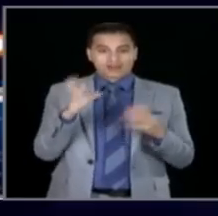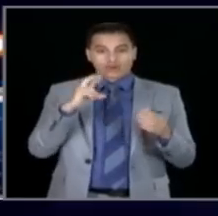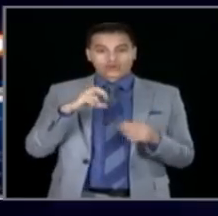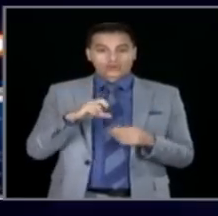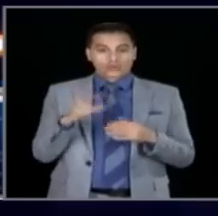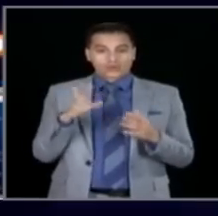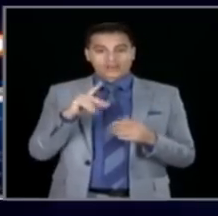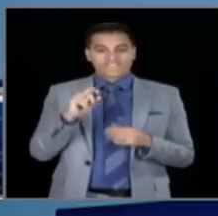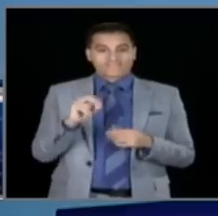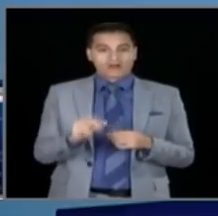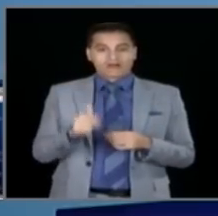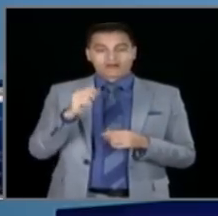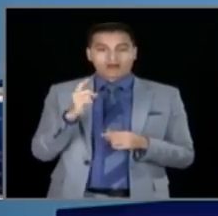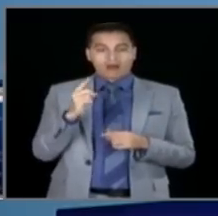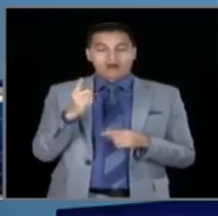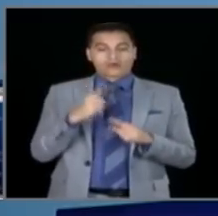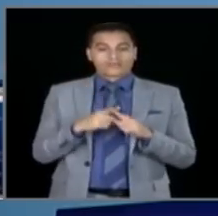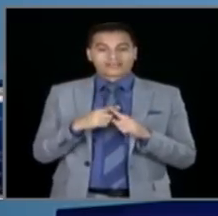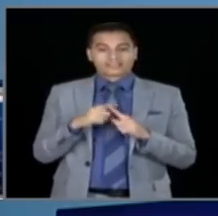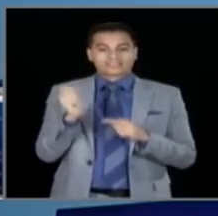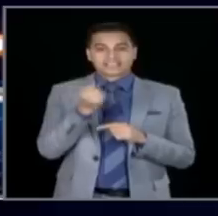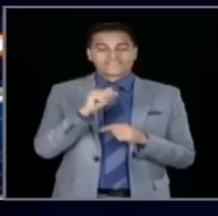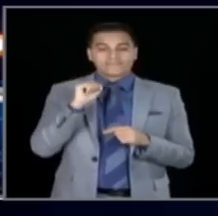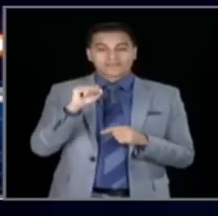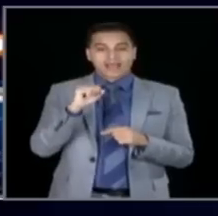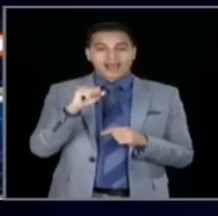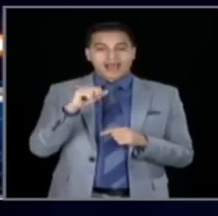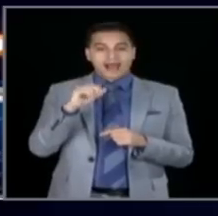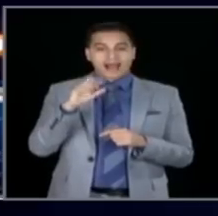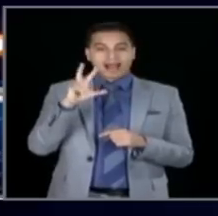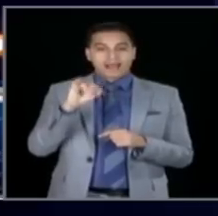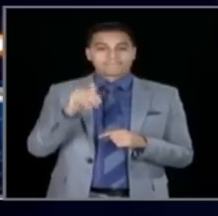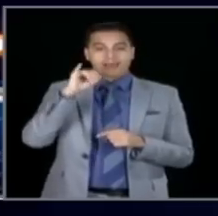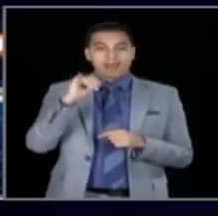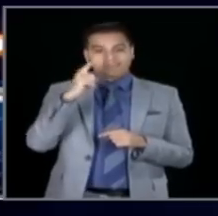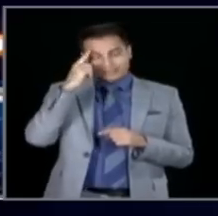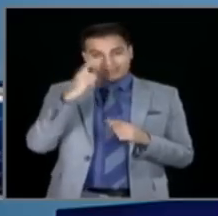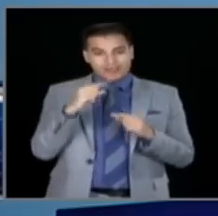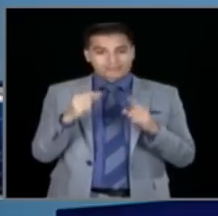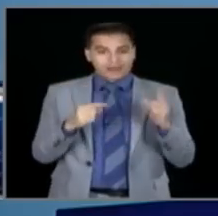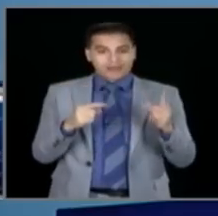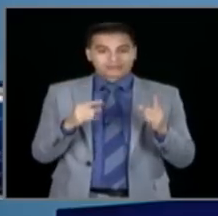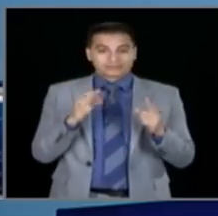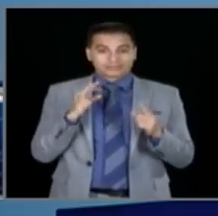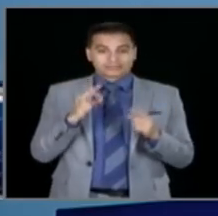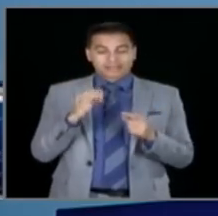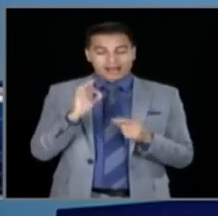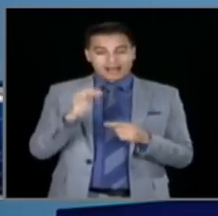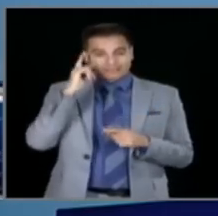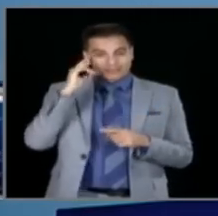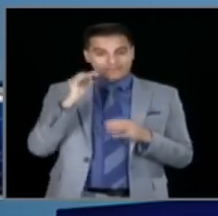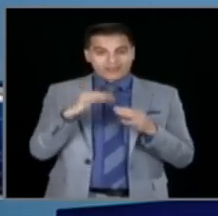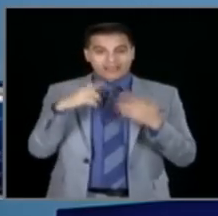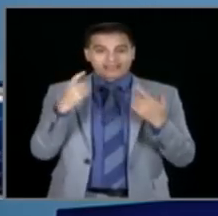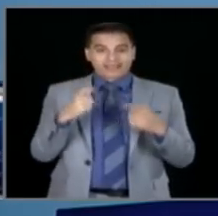الفقار وبيرجع لسيف الإمام علي بن أبي طالب هيبقى اليابان، لازم يبقى